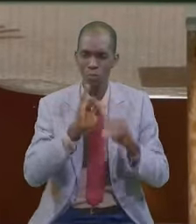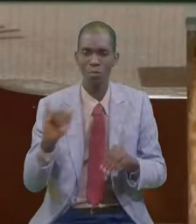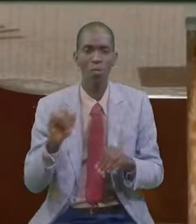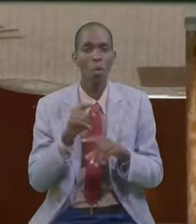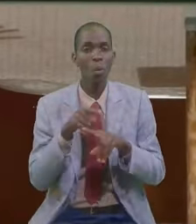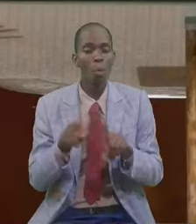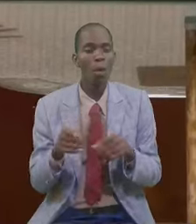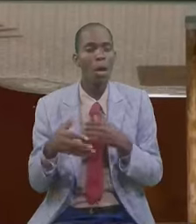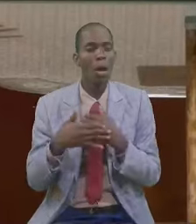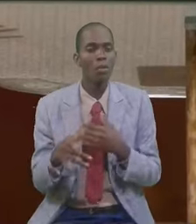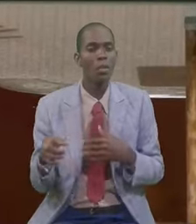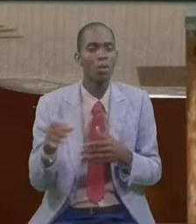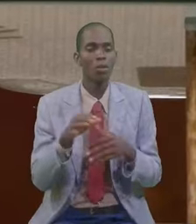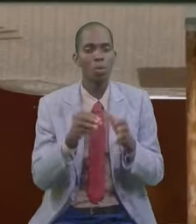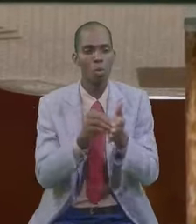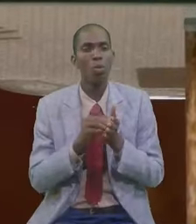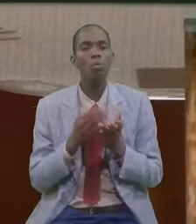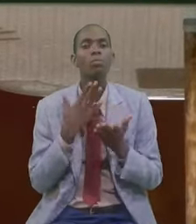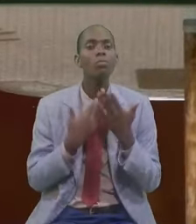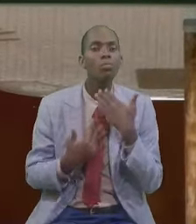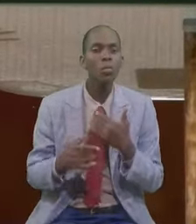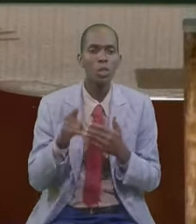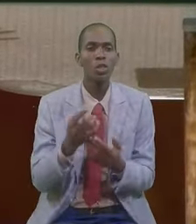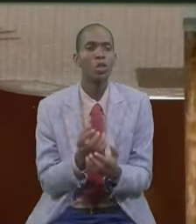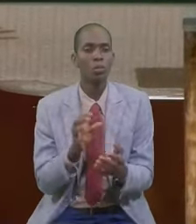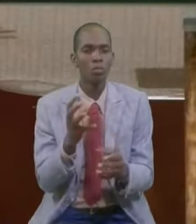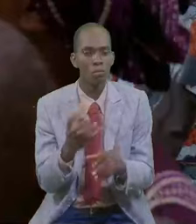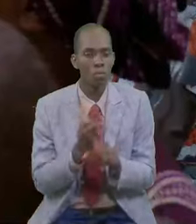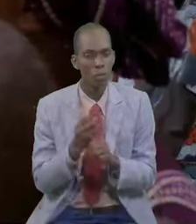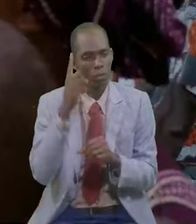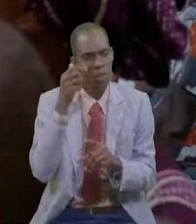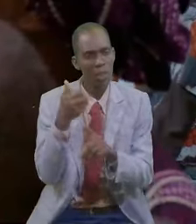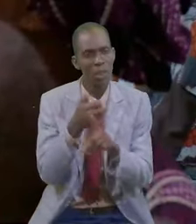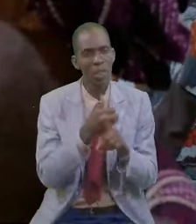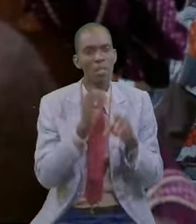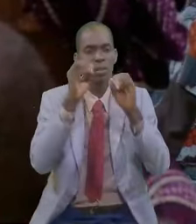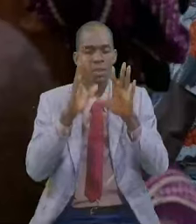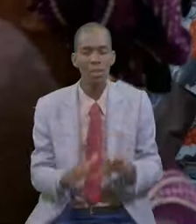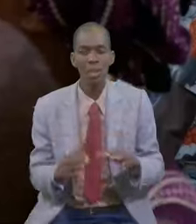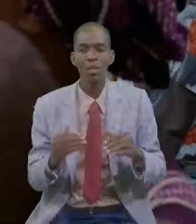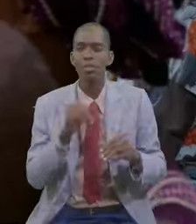doctrine, mais ayant la démangeaison d'entendre des choses agréables, ils se donneront une foule